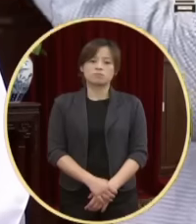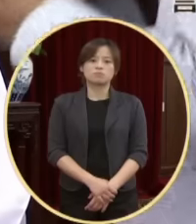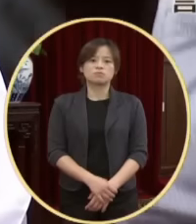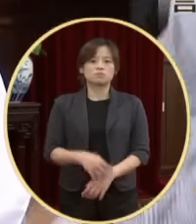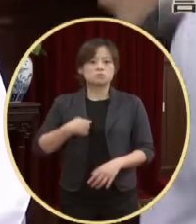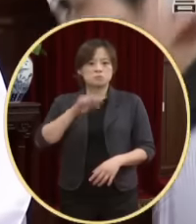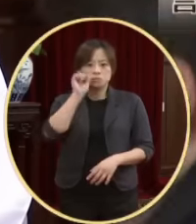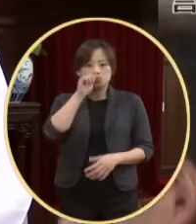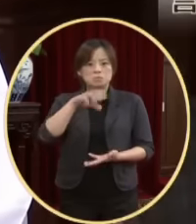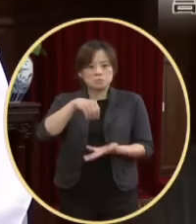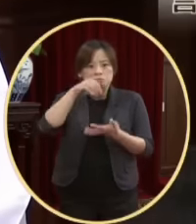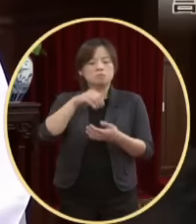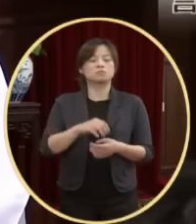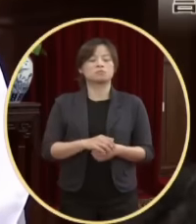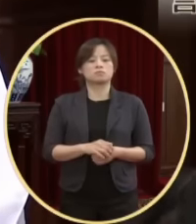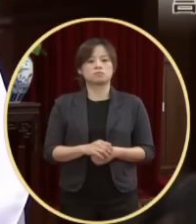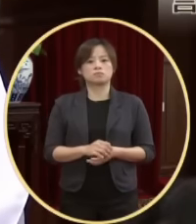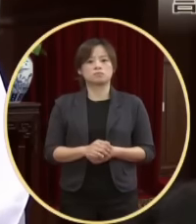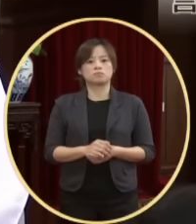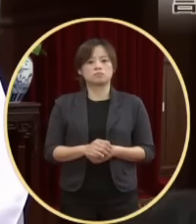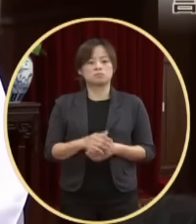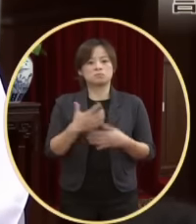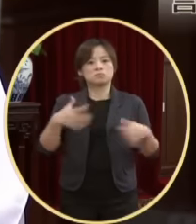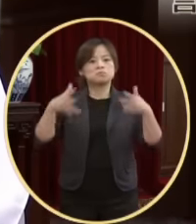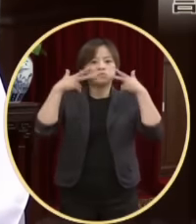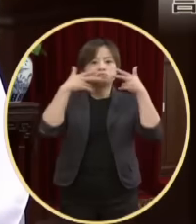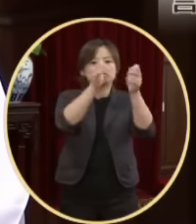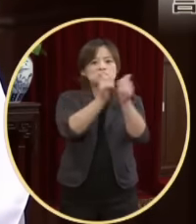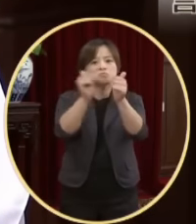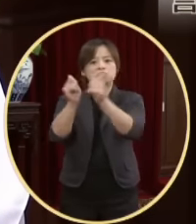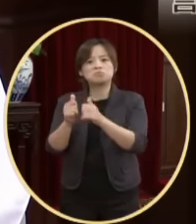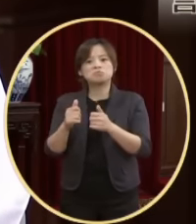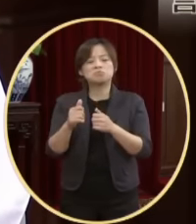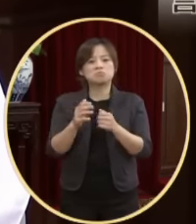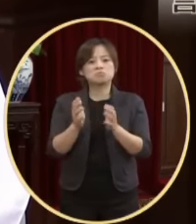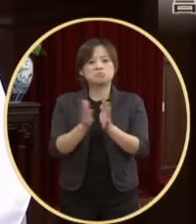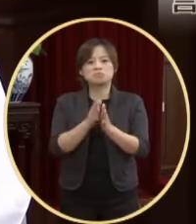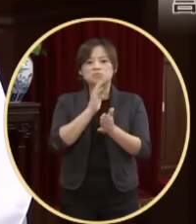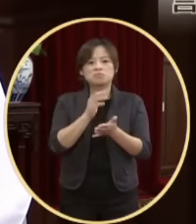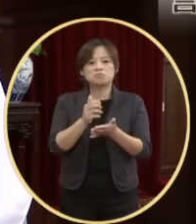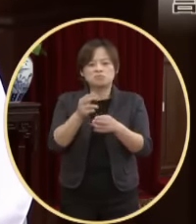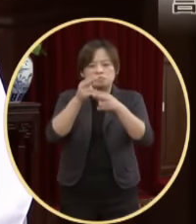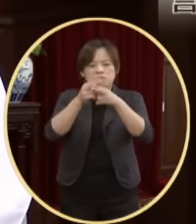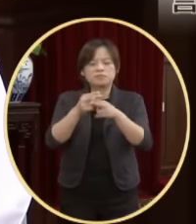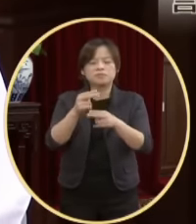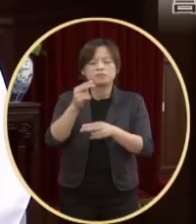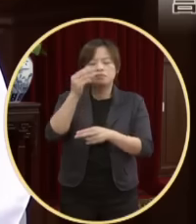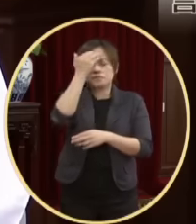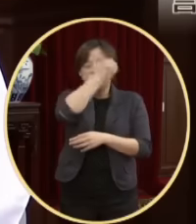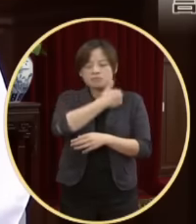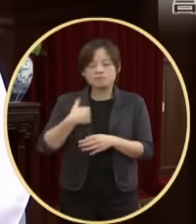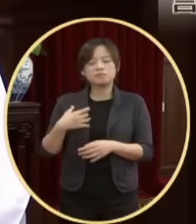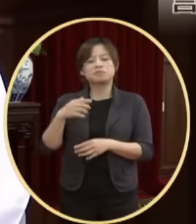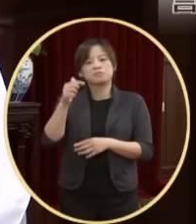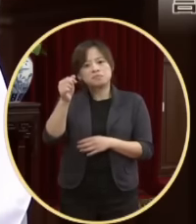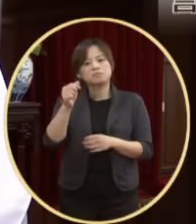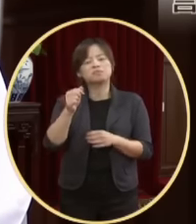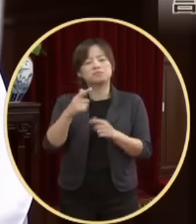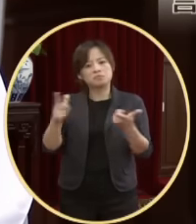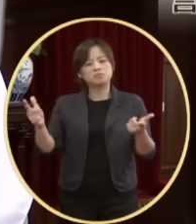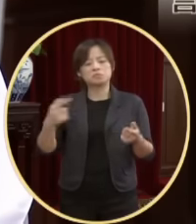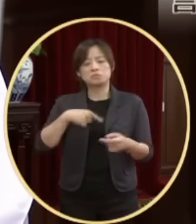我特别要提到很多原住民族都是信奉基督教或天主教，我希